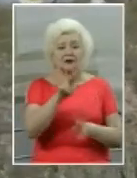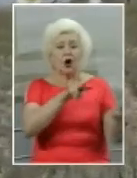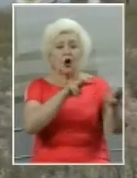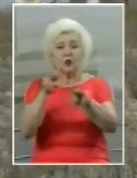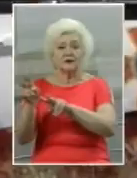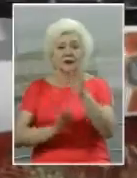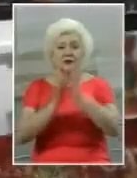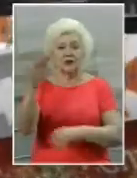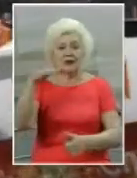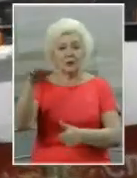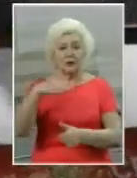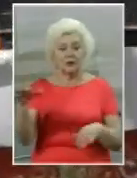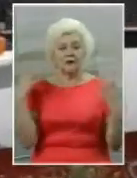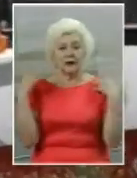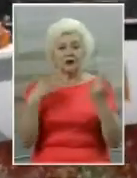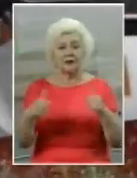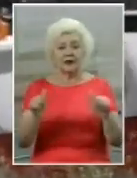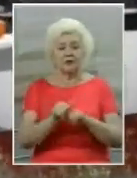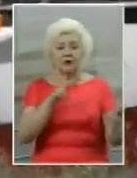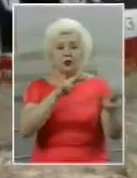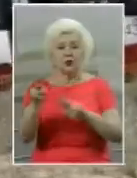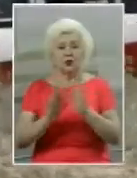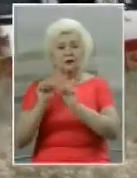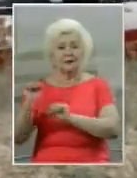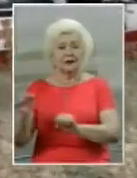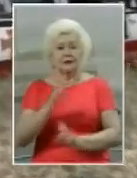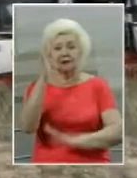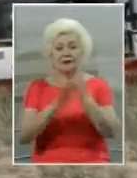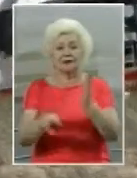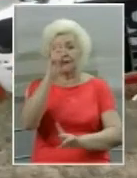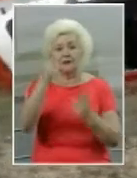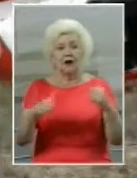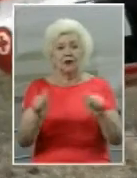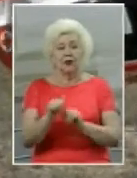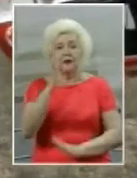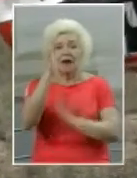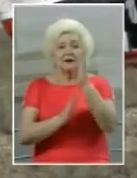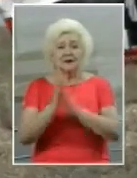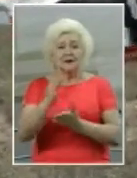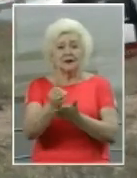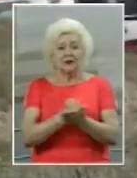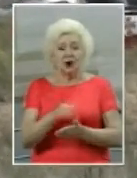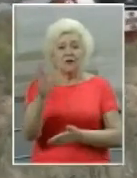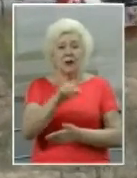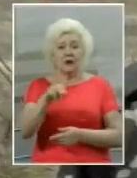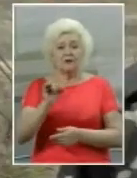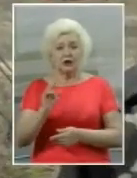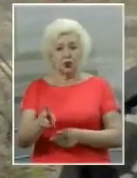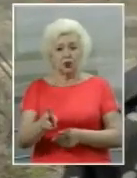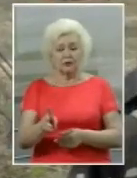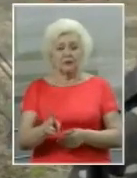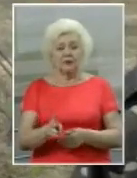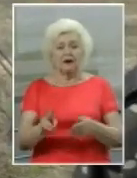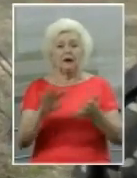Обстежував ліс з вертольоту начальник відділу охорони і захисту лісів Державного агентства лісових ресурсів України Віктор Парфенюк.